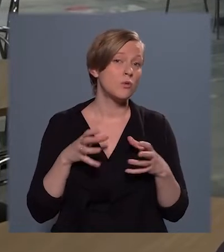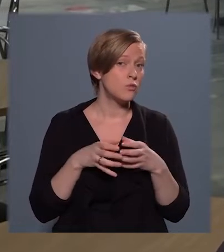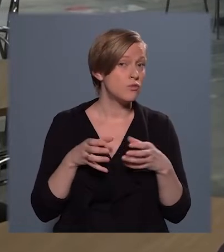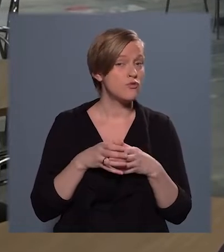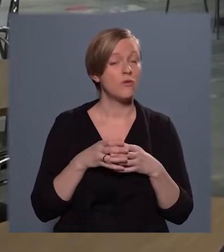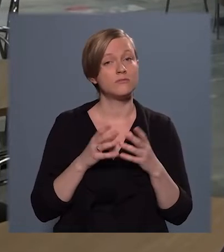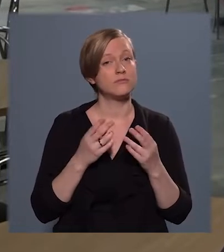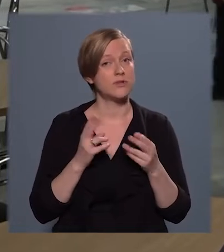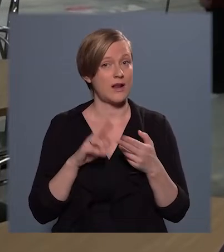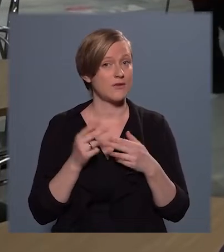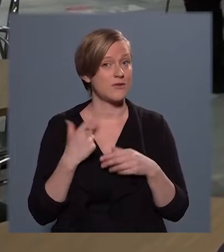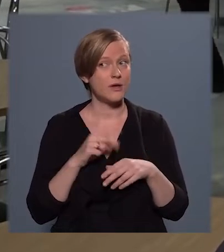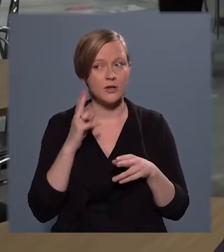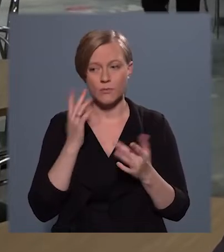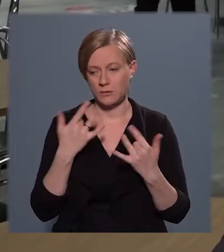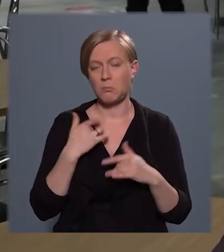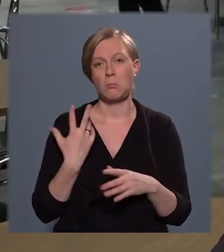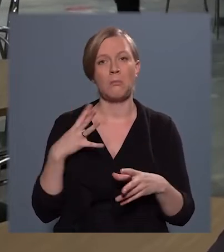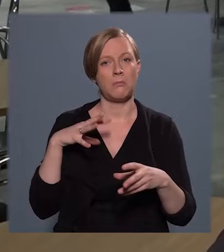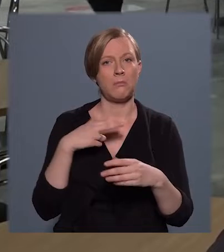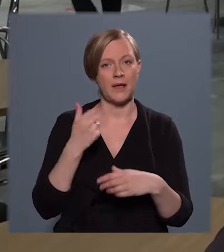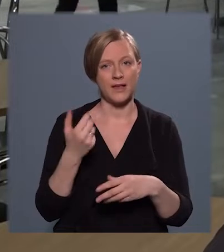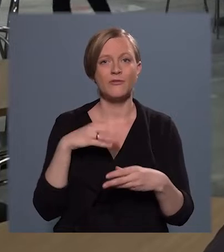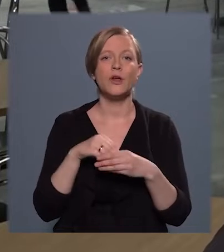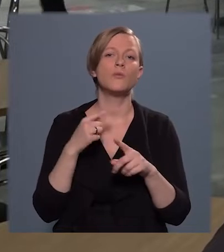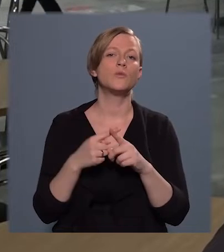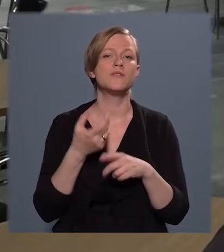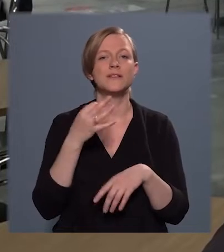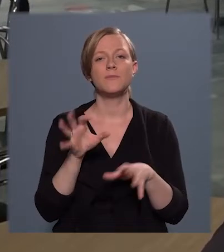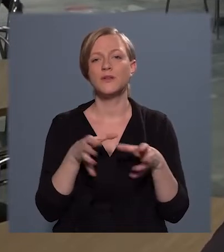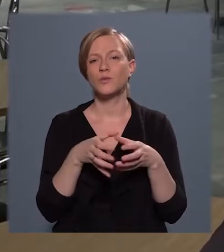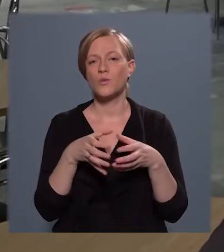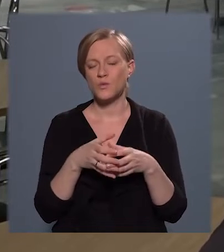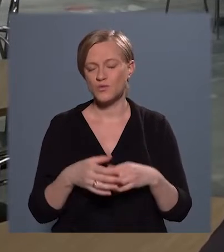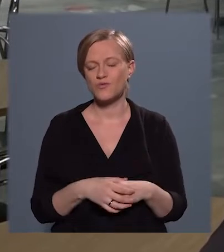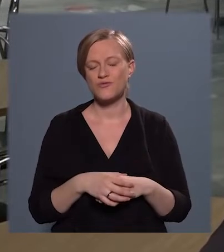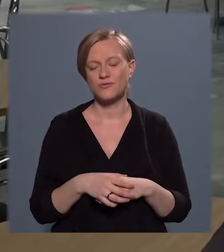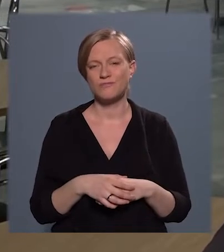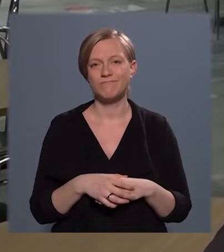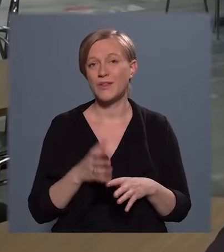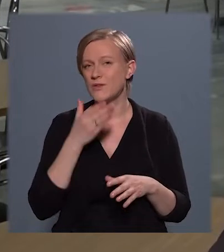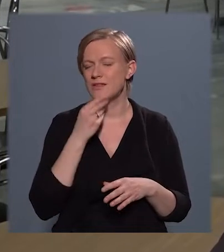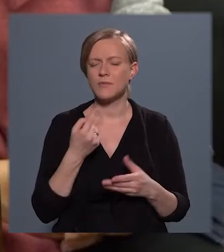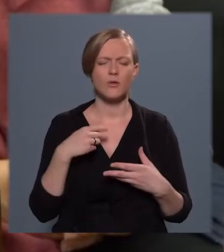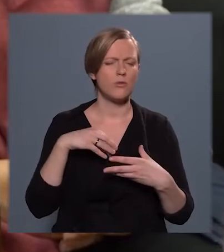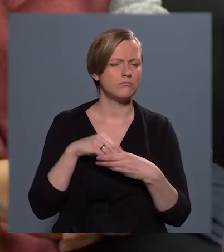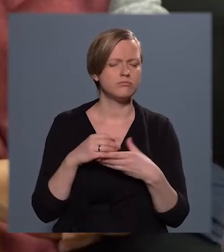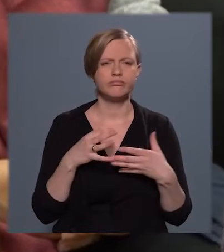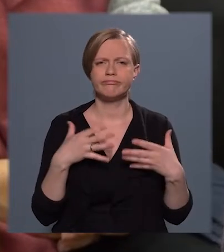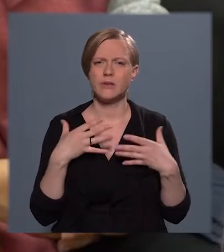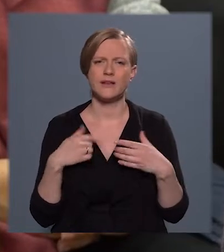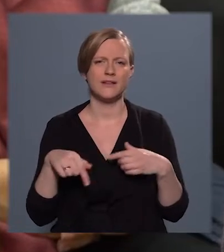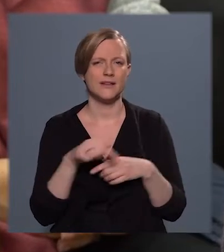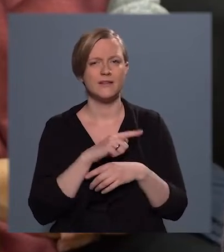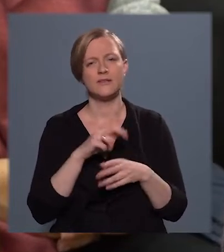de ismerve minket, meghívtak minket is, és egy német kórust, és egy nagyon szép nagyon bensőséges találkozó